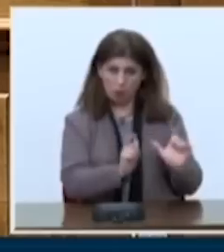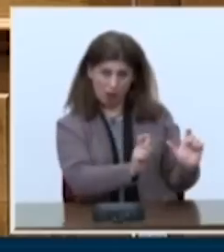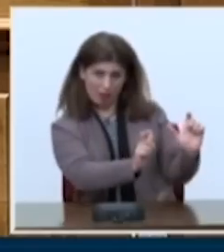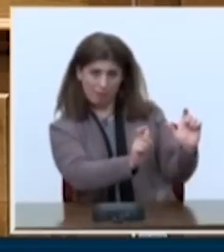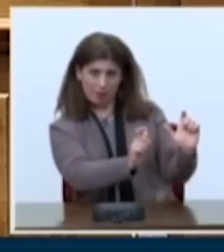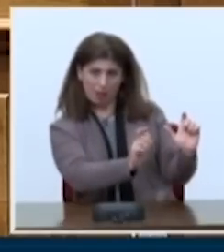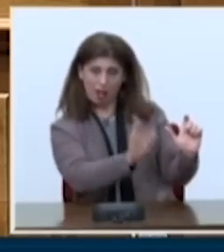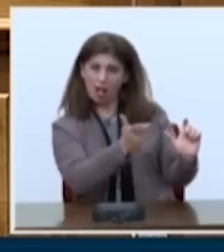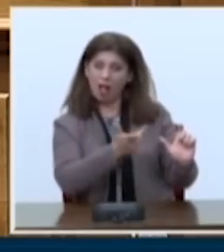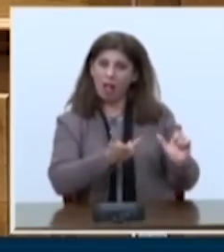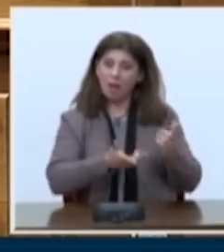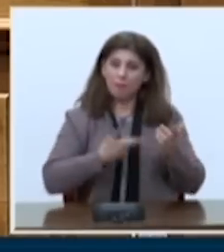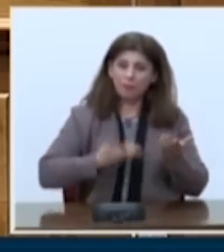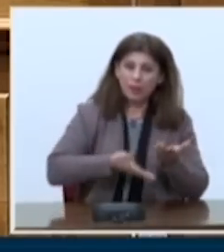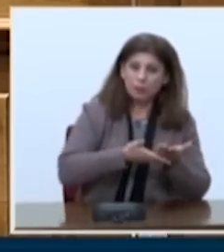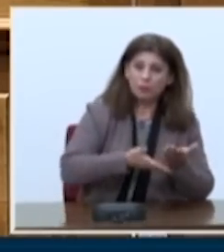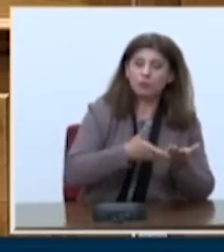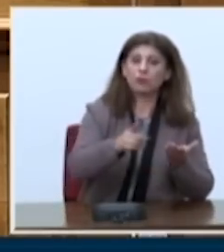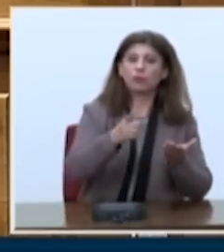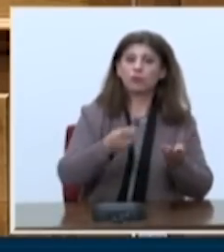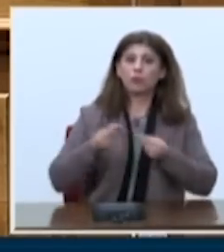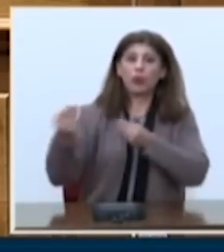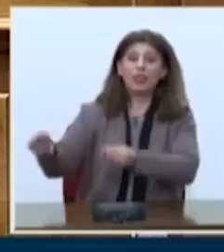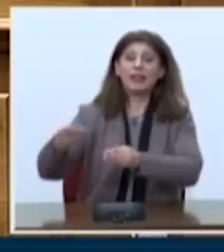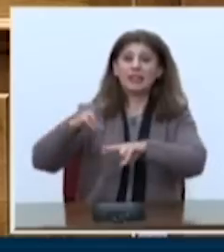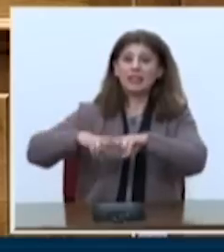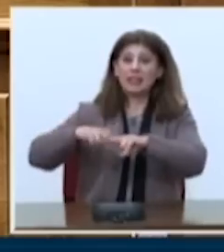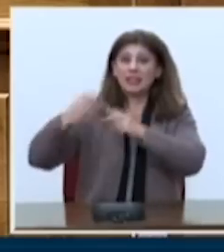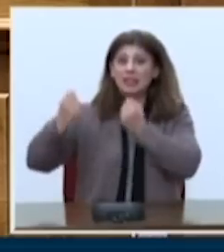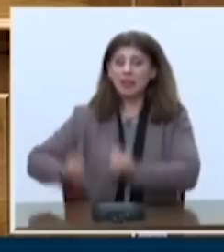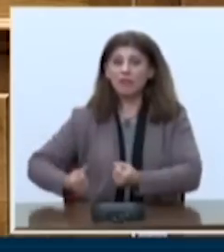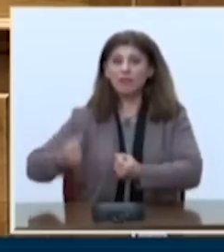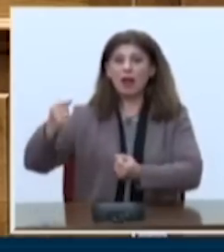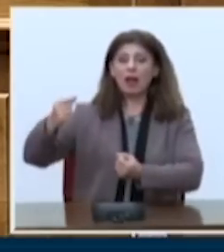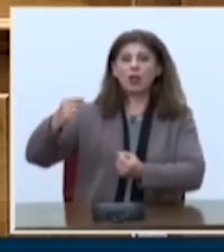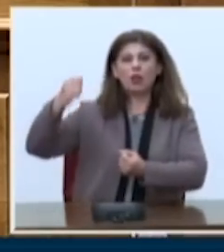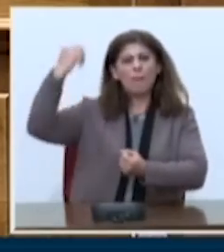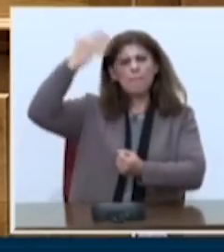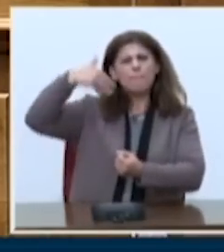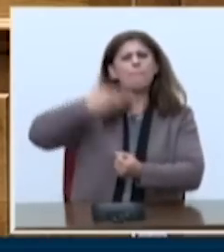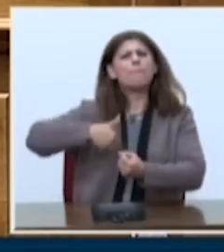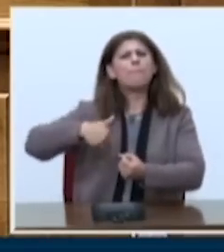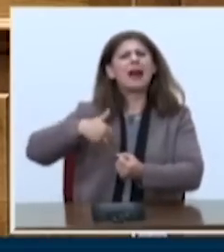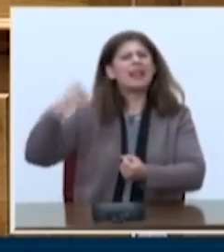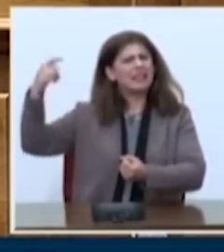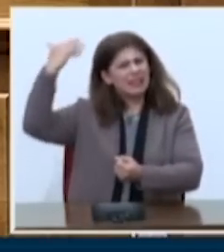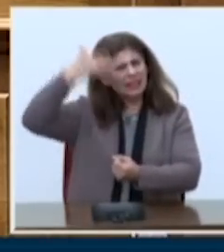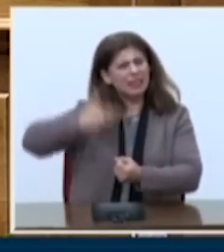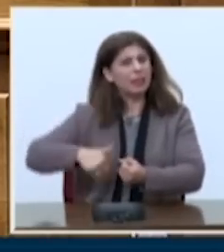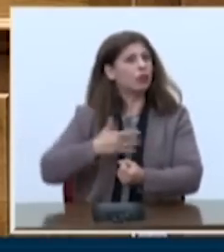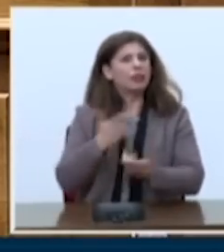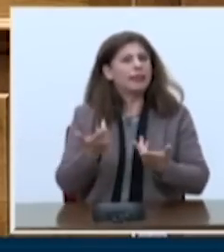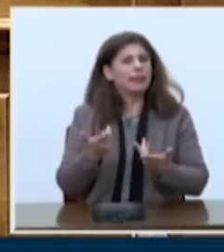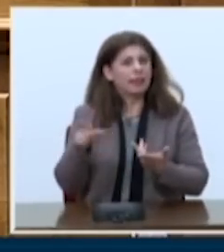Η συνδρομή που διαχρονικά δίνεται στο Ισραήλ σε βάρος του Παλαιστινιακού λαού, συνδρομή σε αμυνόμενο είναι